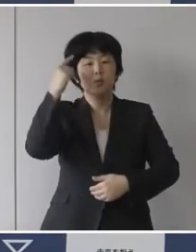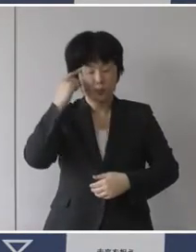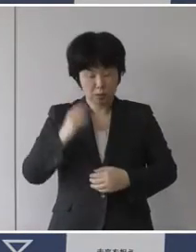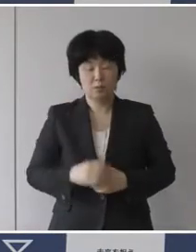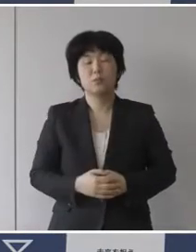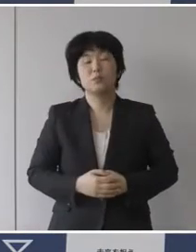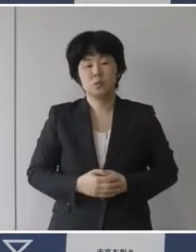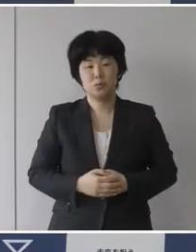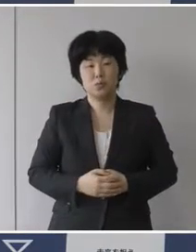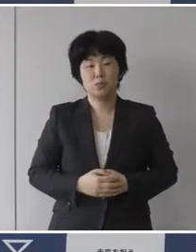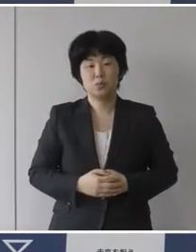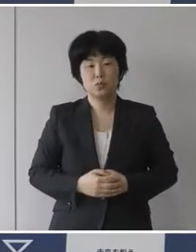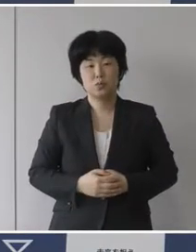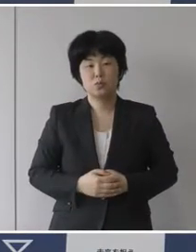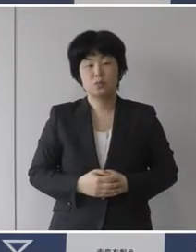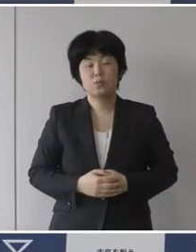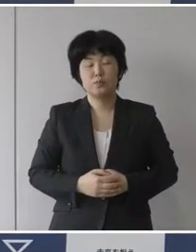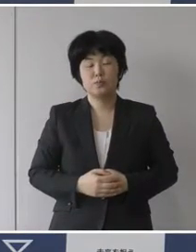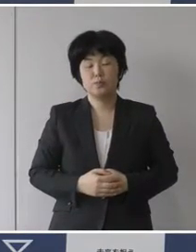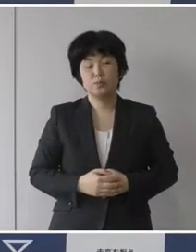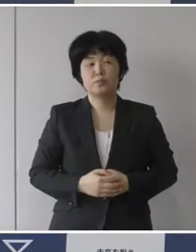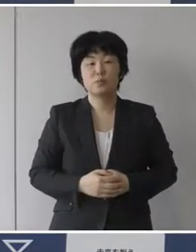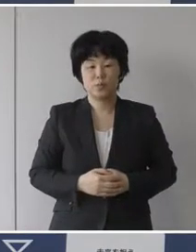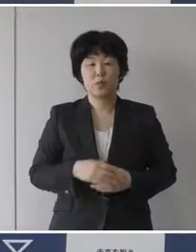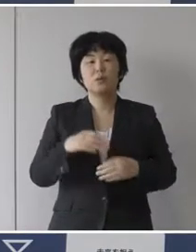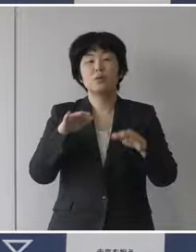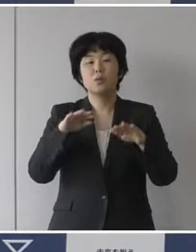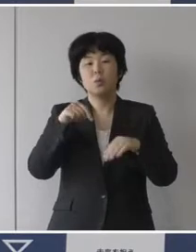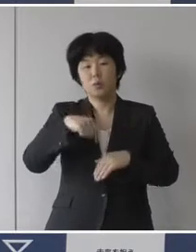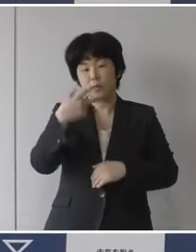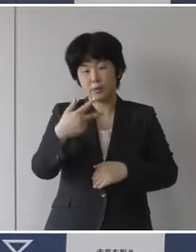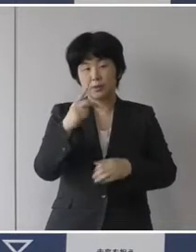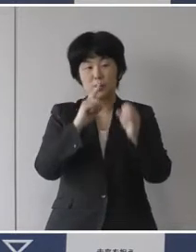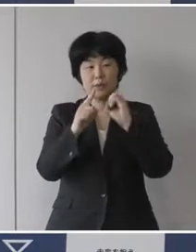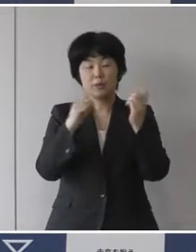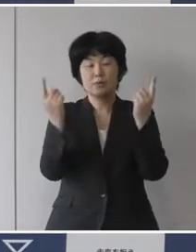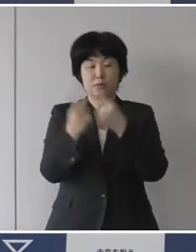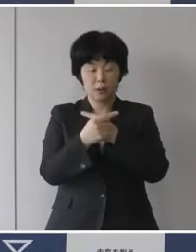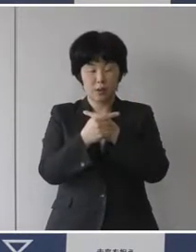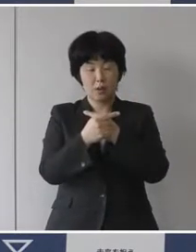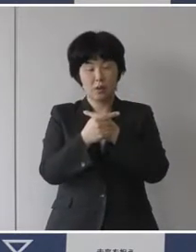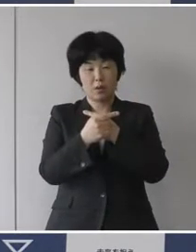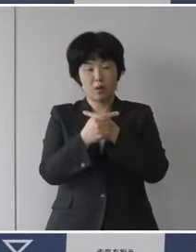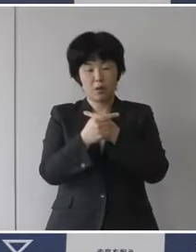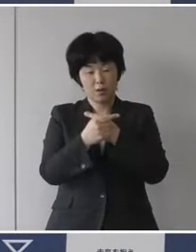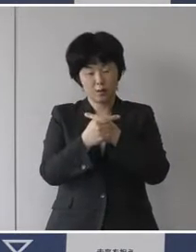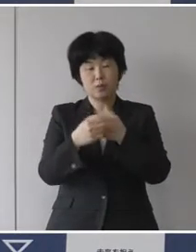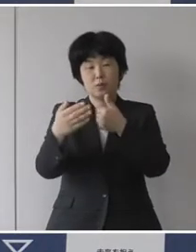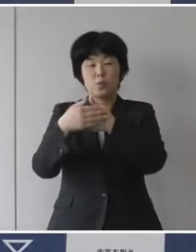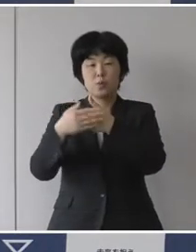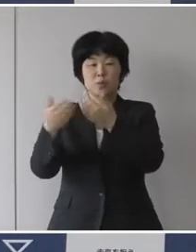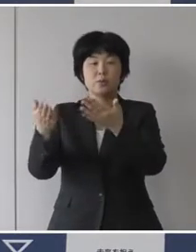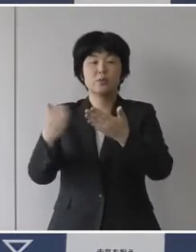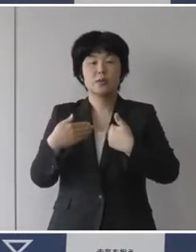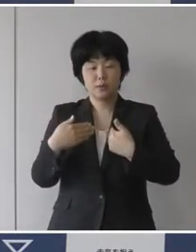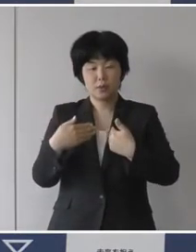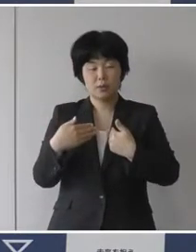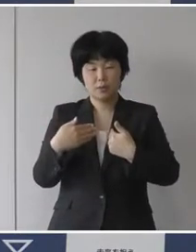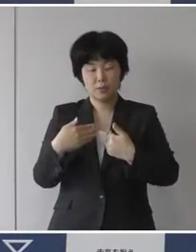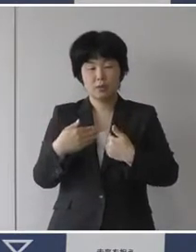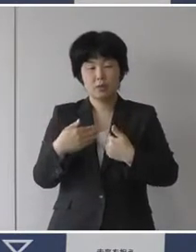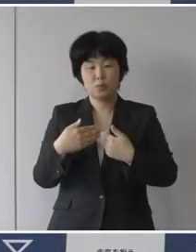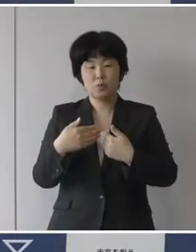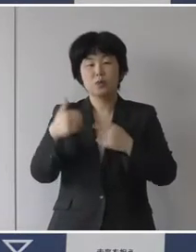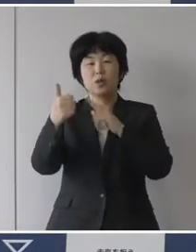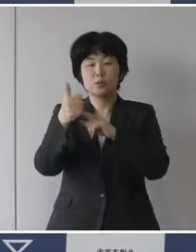味で、本市のデジタル化にご協力をいただける方をデジタル化推進アドバイザーとして委